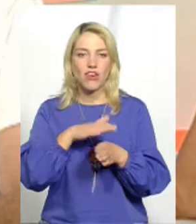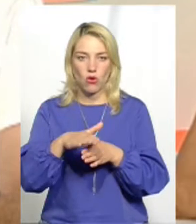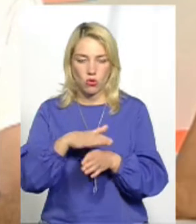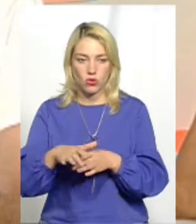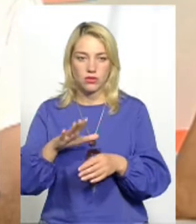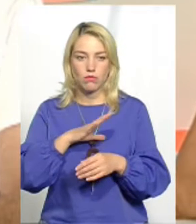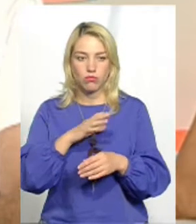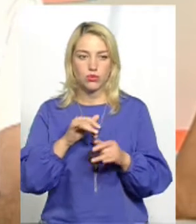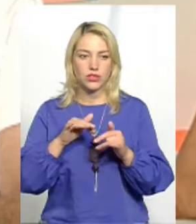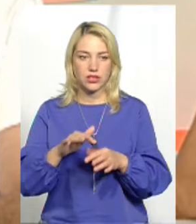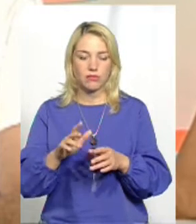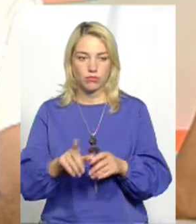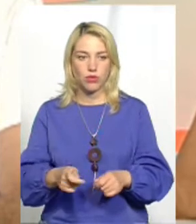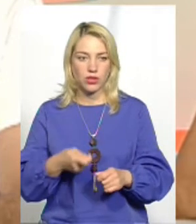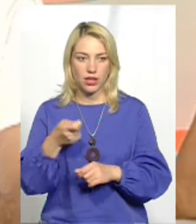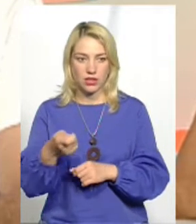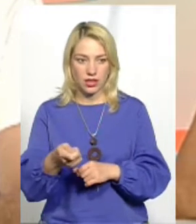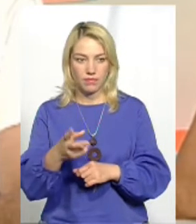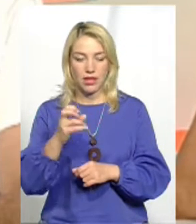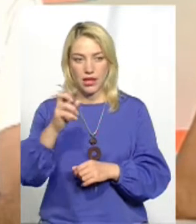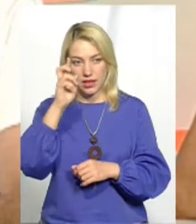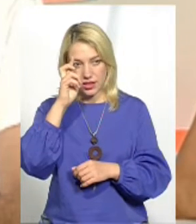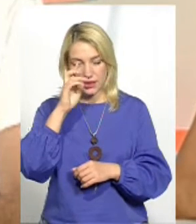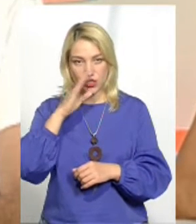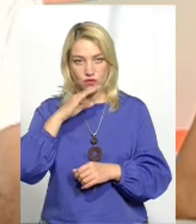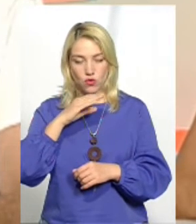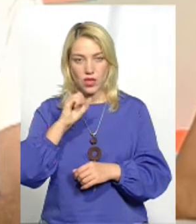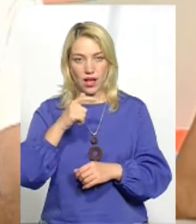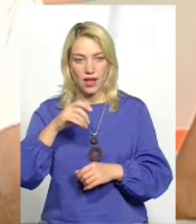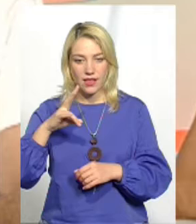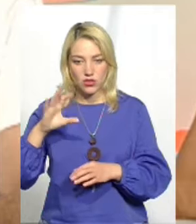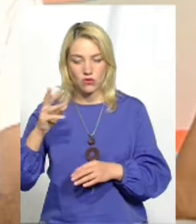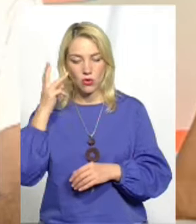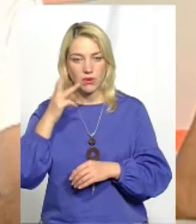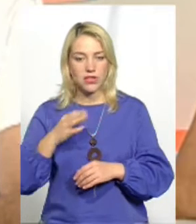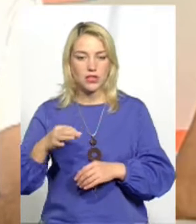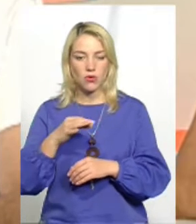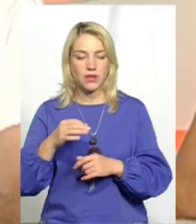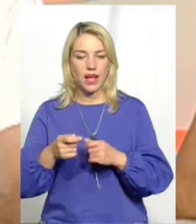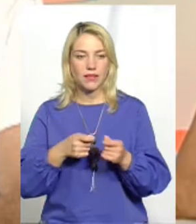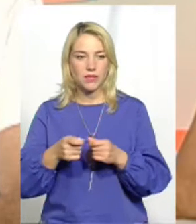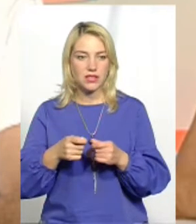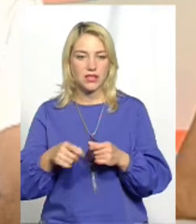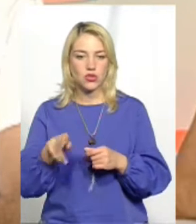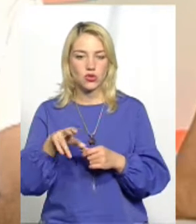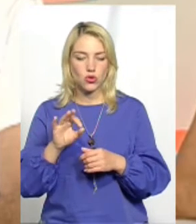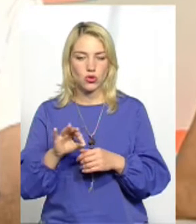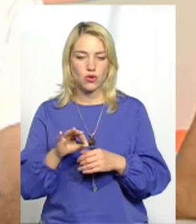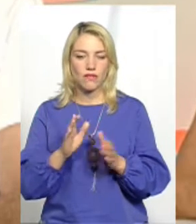першочергові заходи вжиті. Це були подання на Держводагентство та на Хмельницьку обласну адміністрацію щодо анулювання вказаних